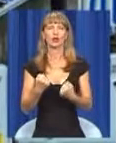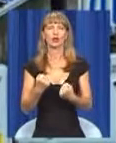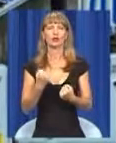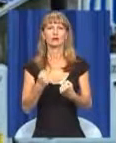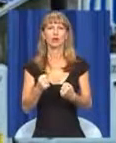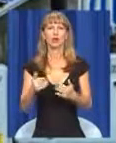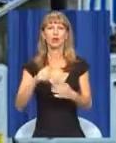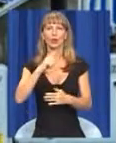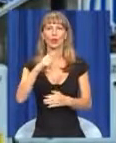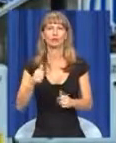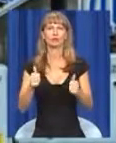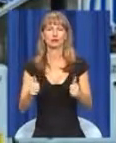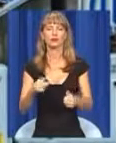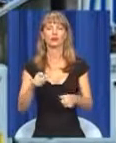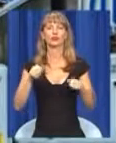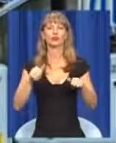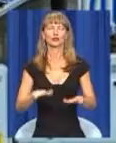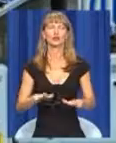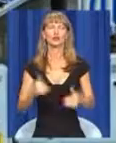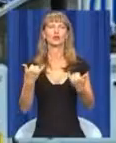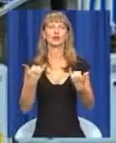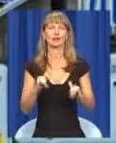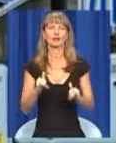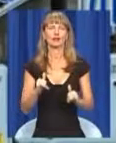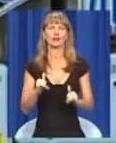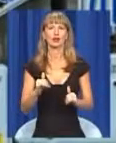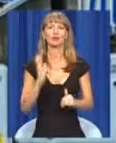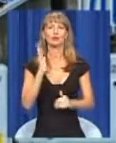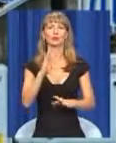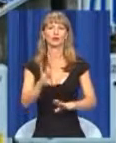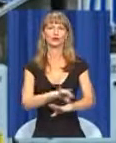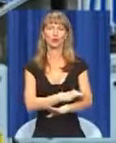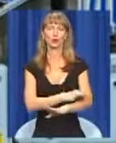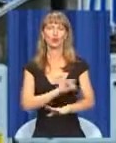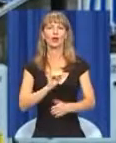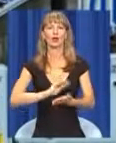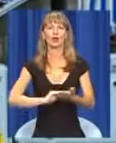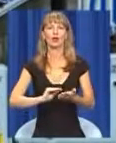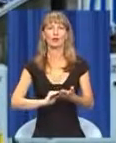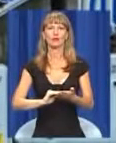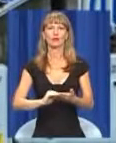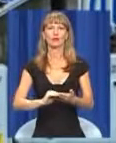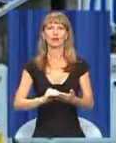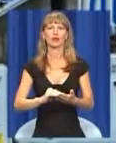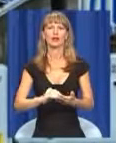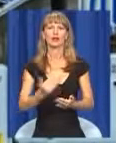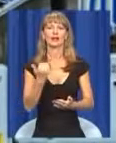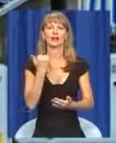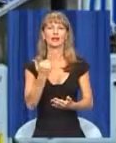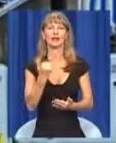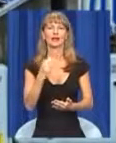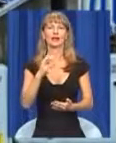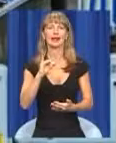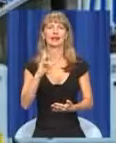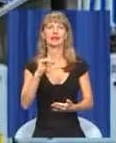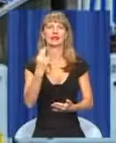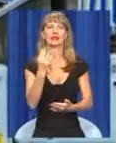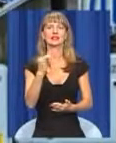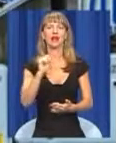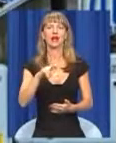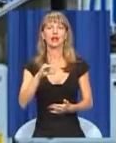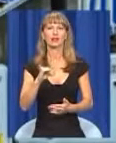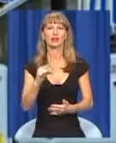ньому номерний знак, він вирішив здивувати наречену та написав на знаку її ініціали. Оскільки його